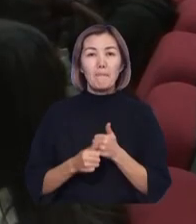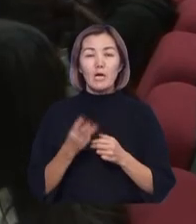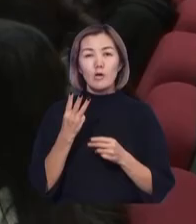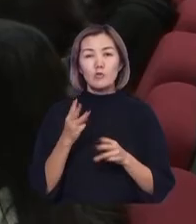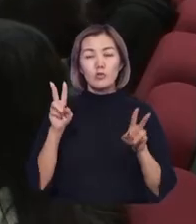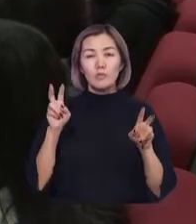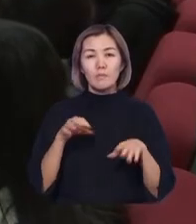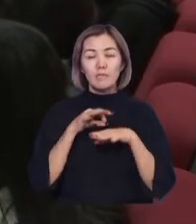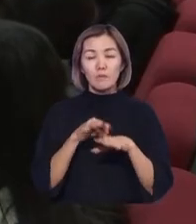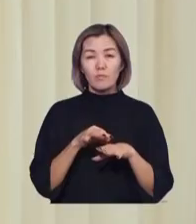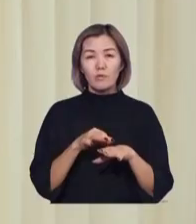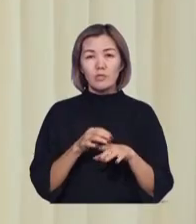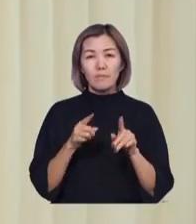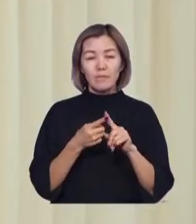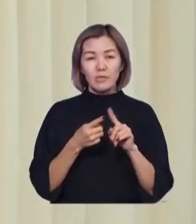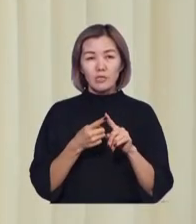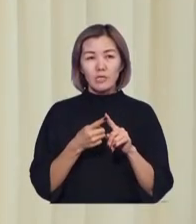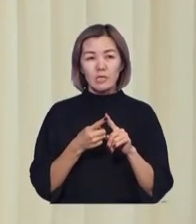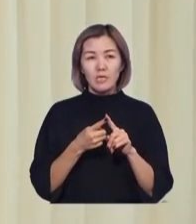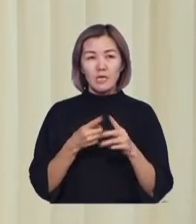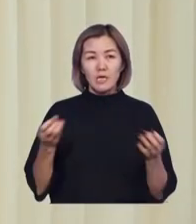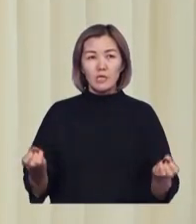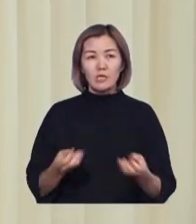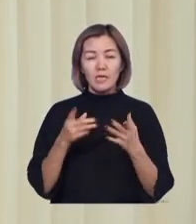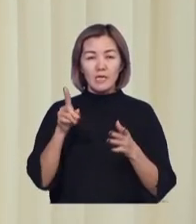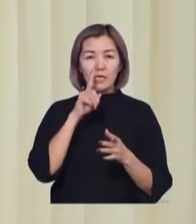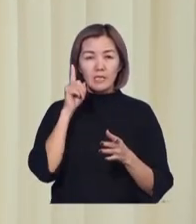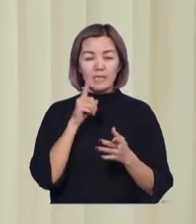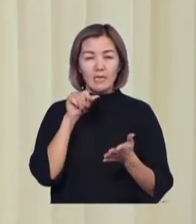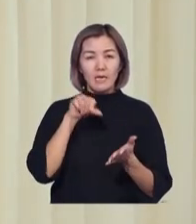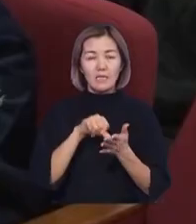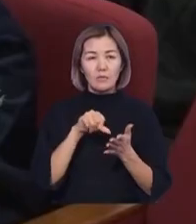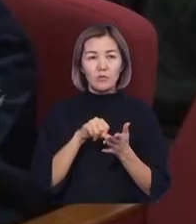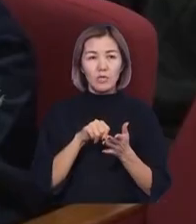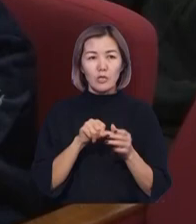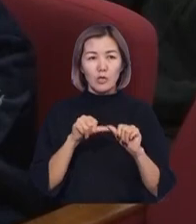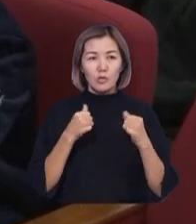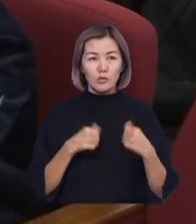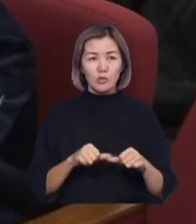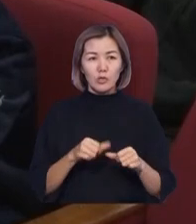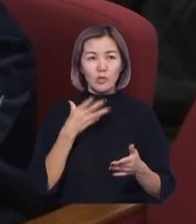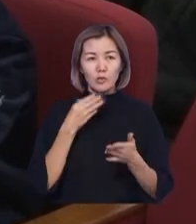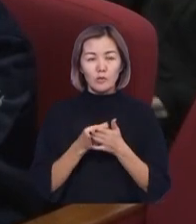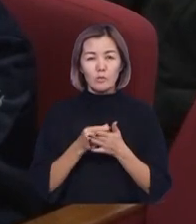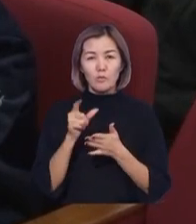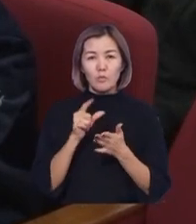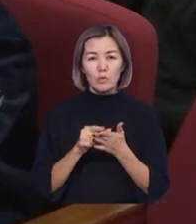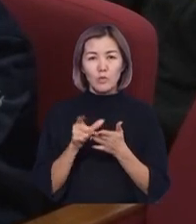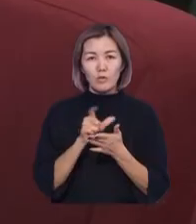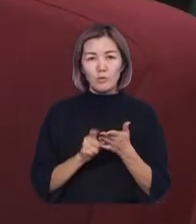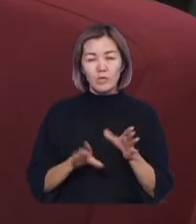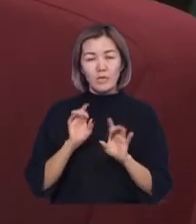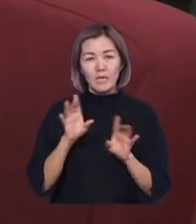номинация бойынша өтті. Алғашқысы «Жарқыра жастарын» деп аталады. Мұнда қатысушылар жүрегінен шыққан жалынды жырларын жұртшылыққа паш